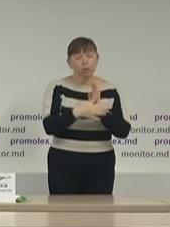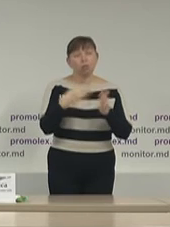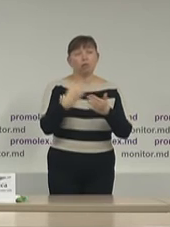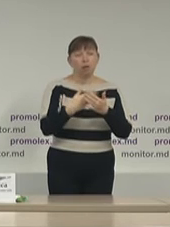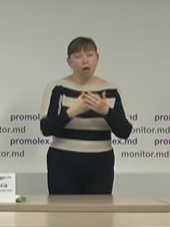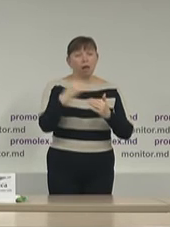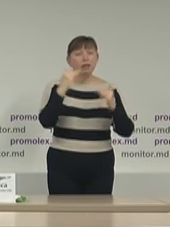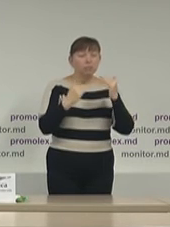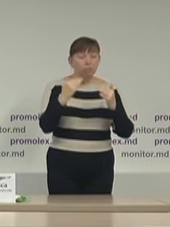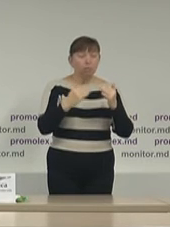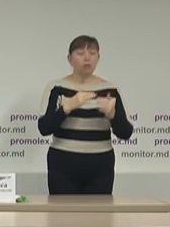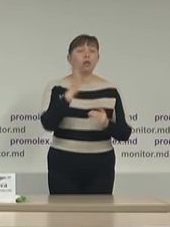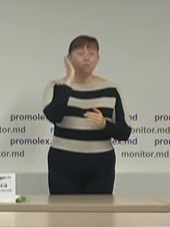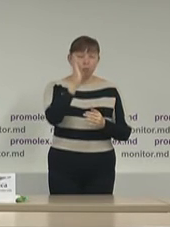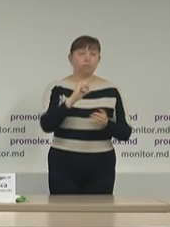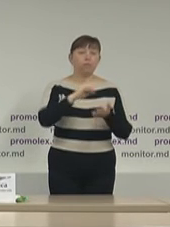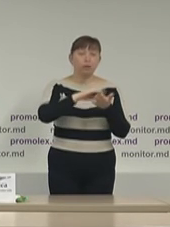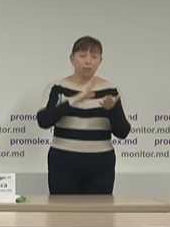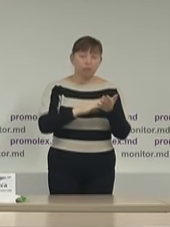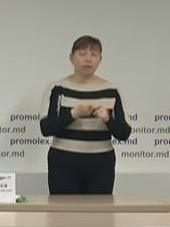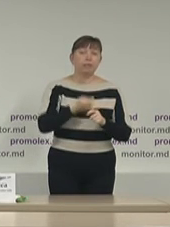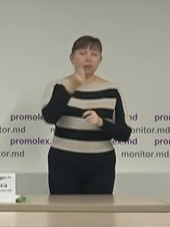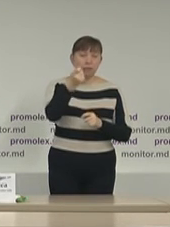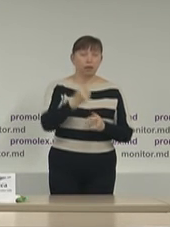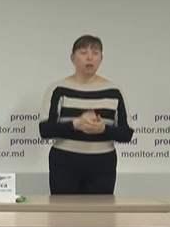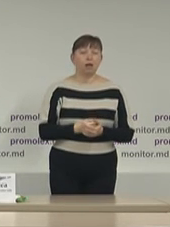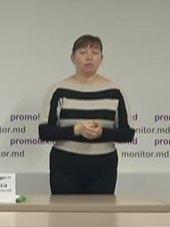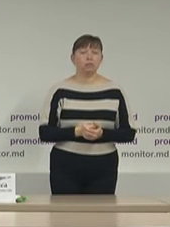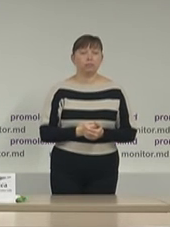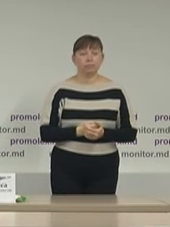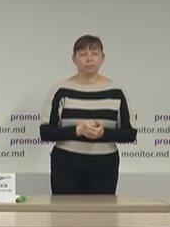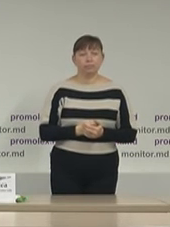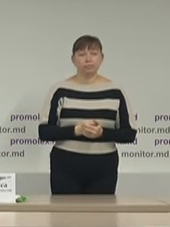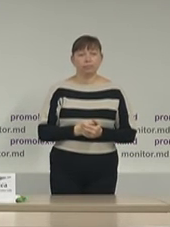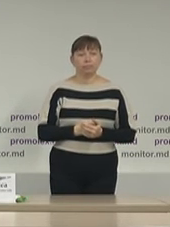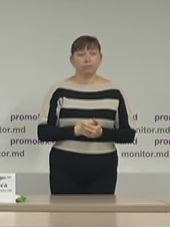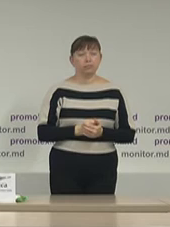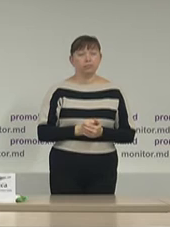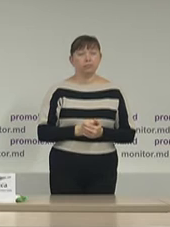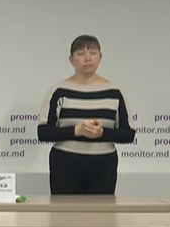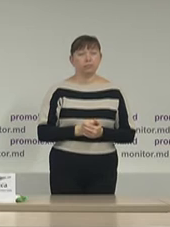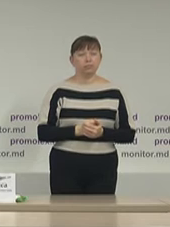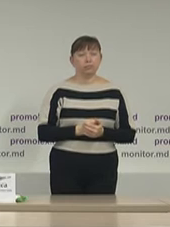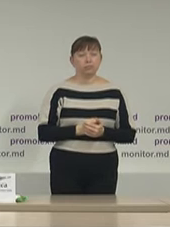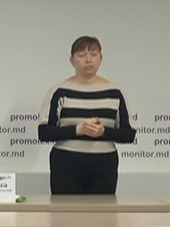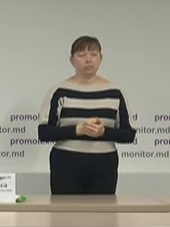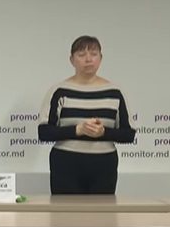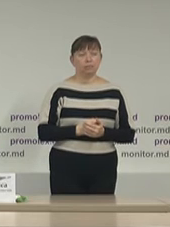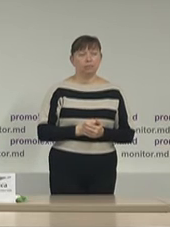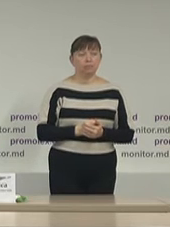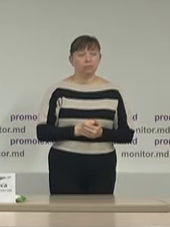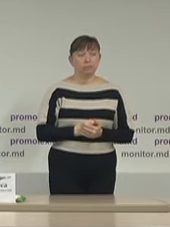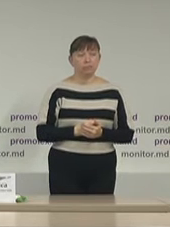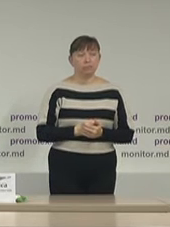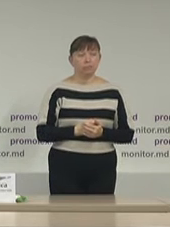fiind nedeclarate de către observatorii Promolex să se regăsească în rapoartele financiare generale de